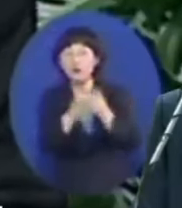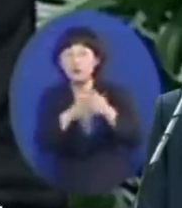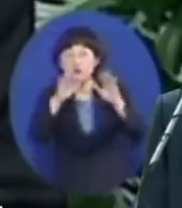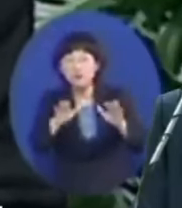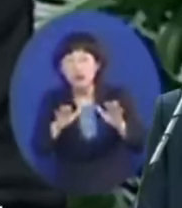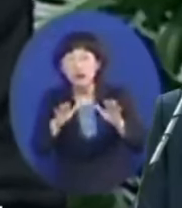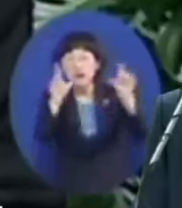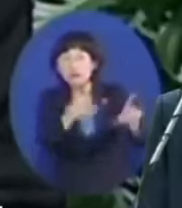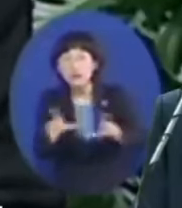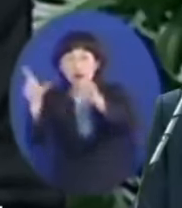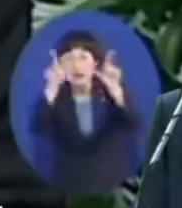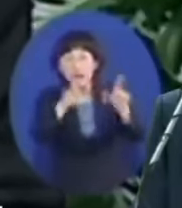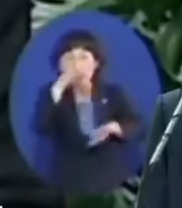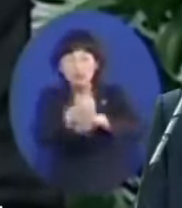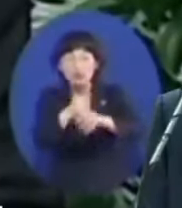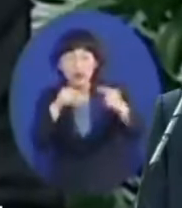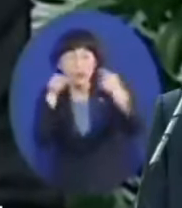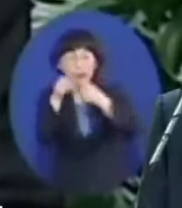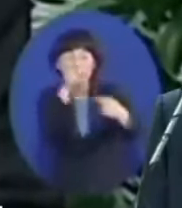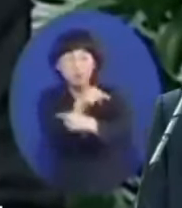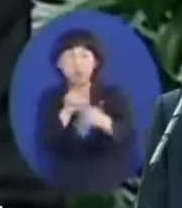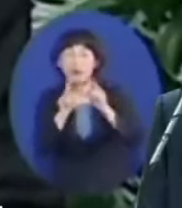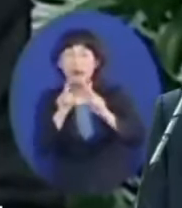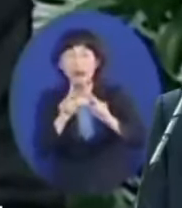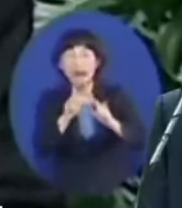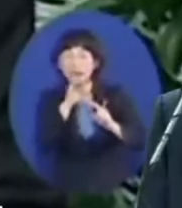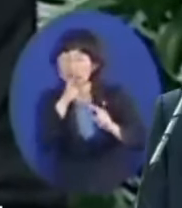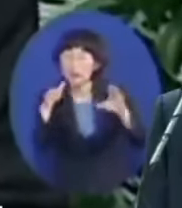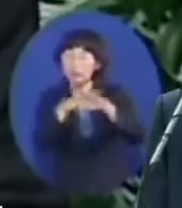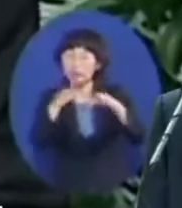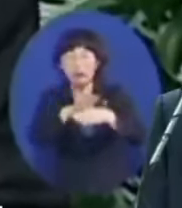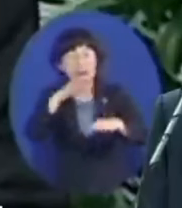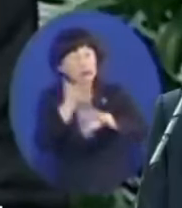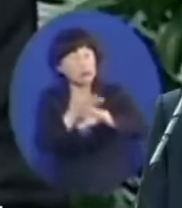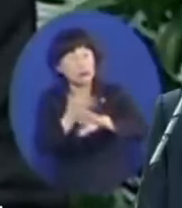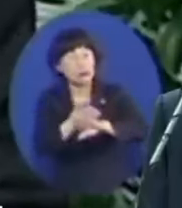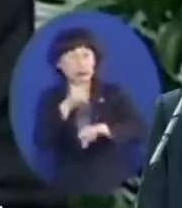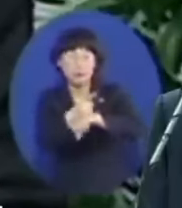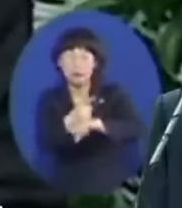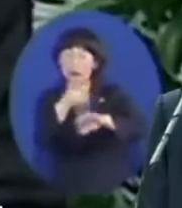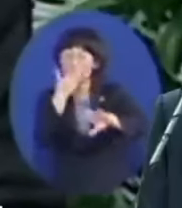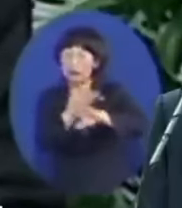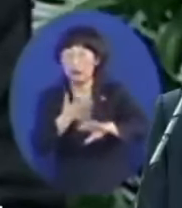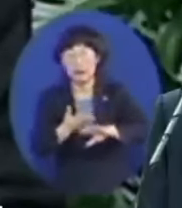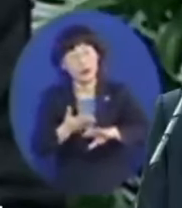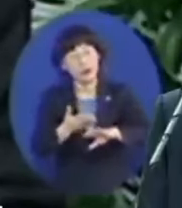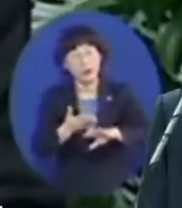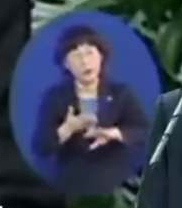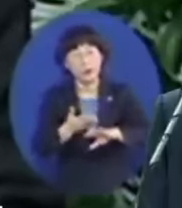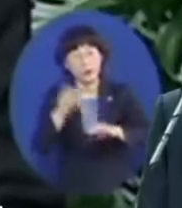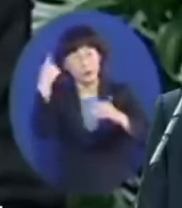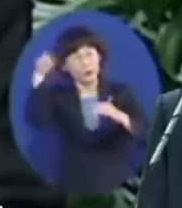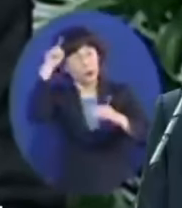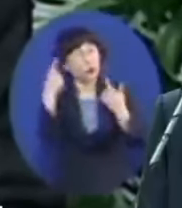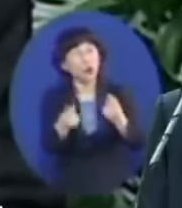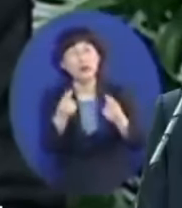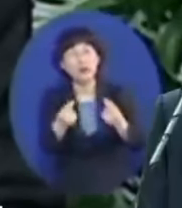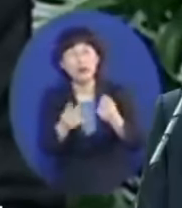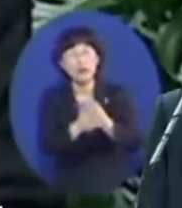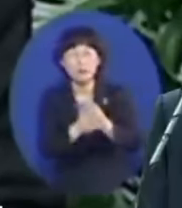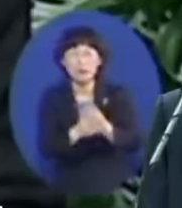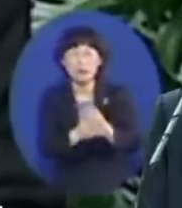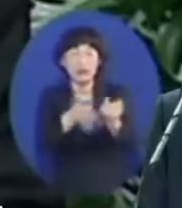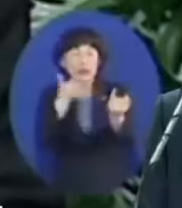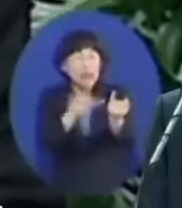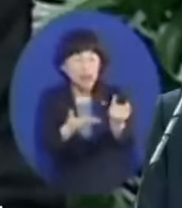부딪히는데 말이 안 통하지요. 문화가 다르지요. 성격이 다르지요. 아주 생지옥인 것입니다. 가락하면 오고